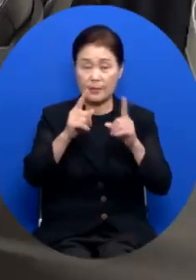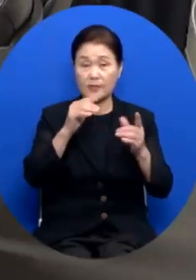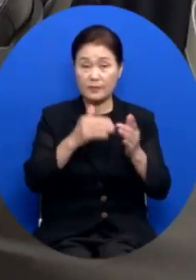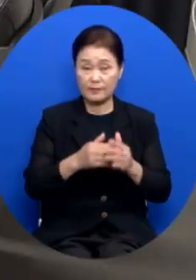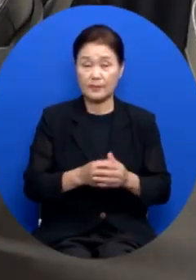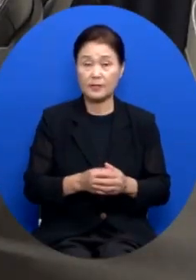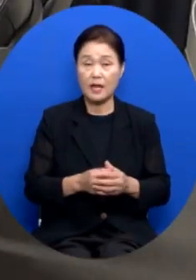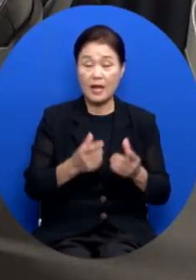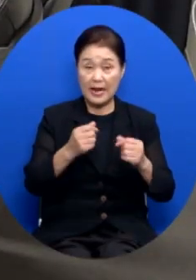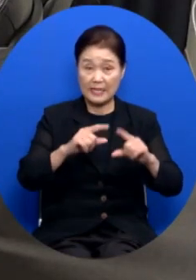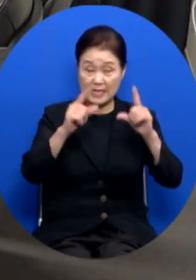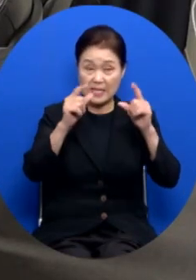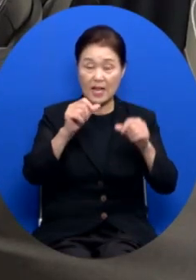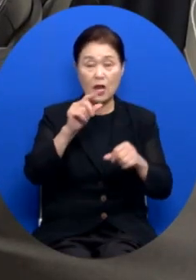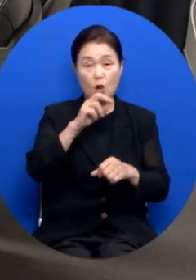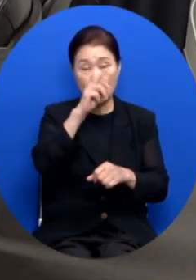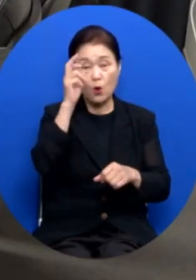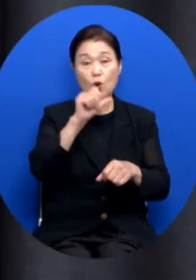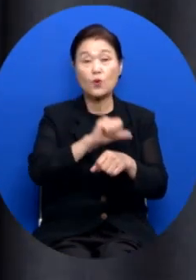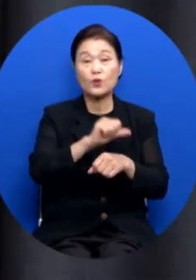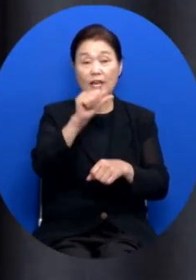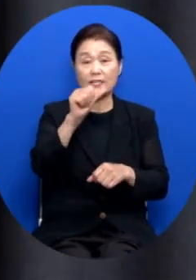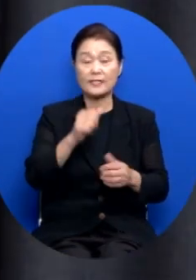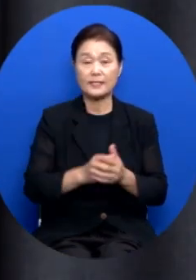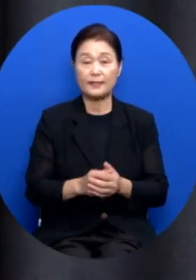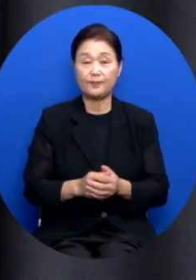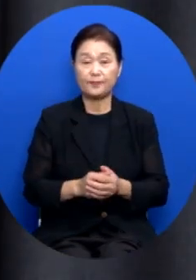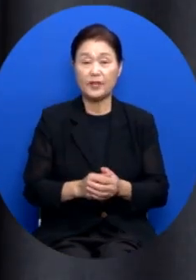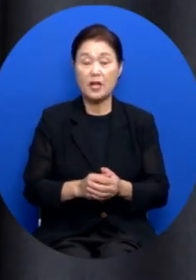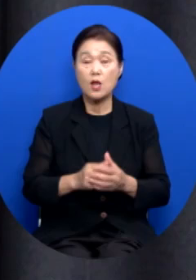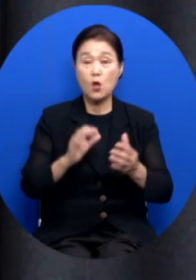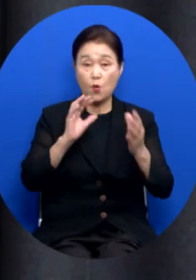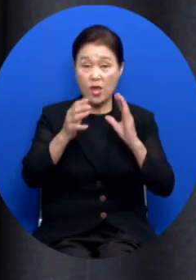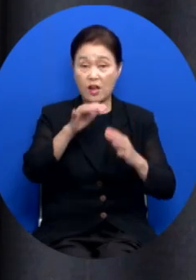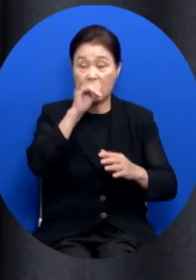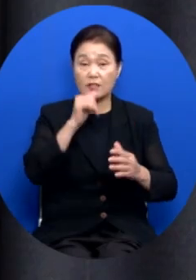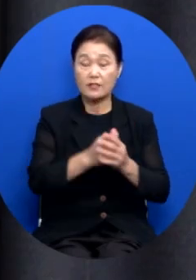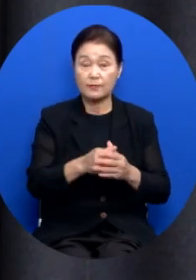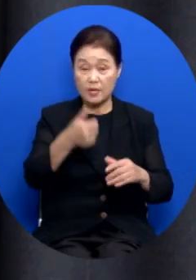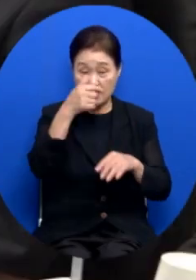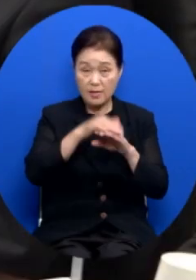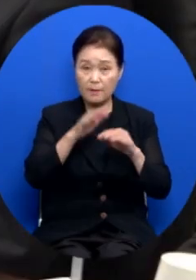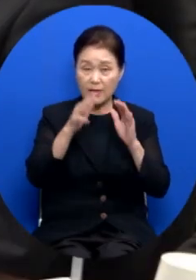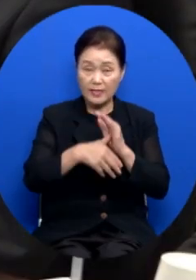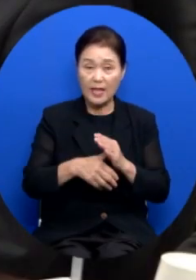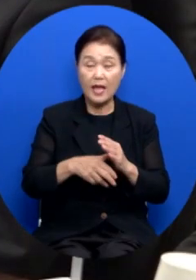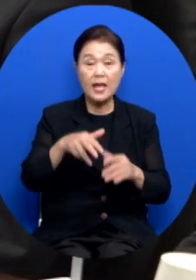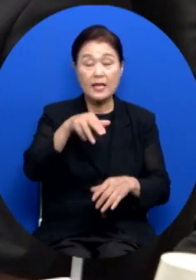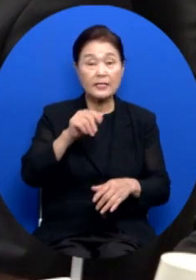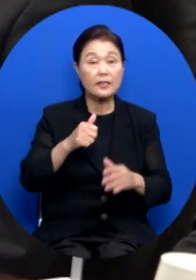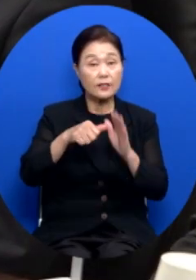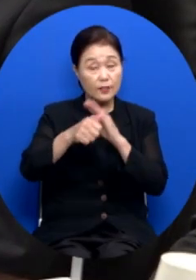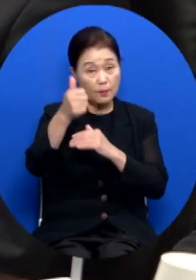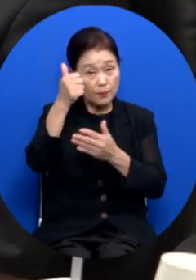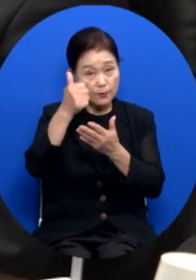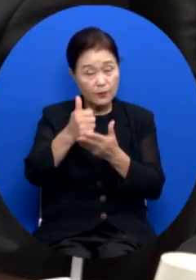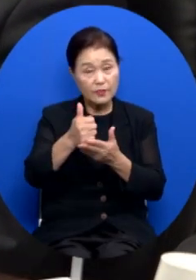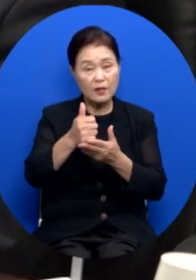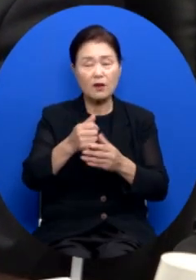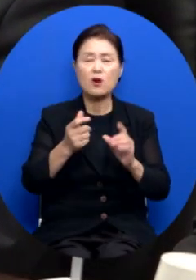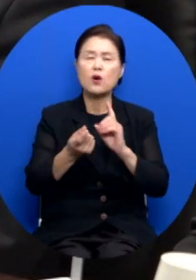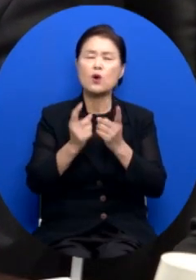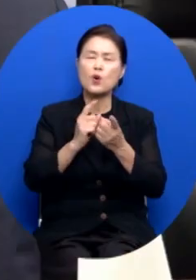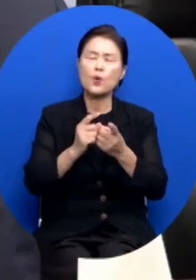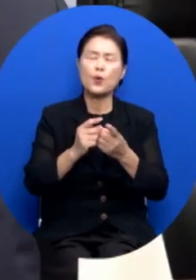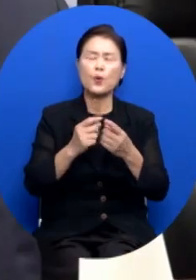날 오후 5시 한교총 상임회장단 회의가 열렸습니다. 예배에서 한교총 장종현 대표회장은 서로